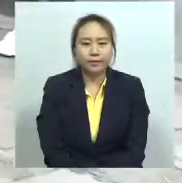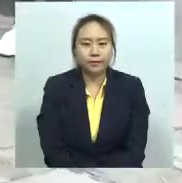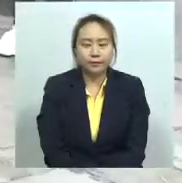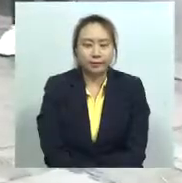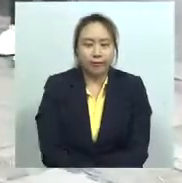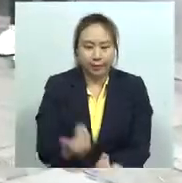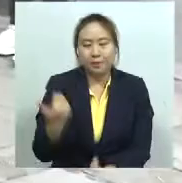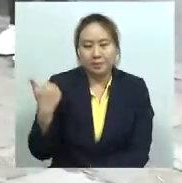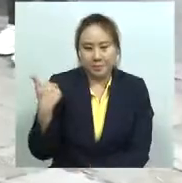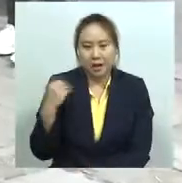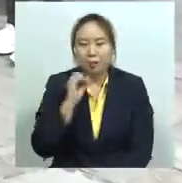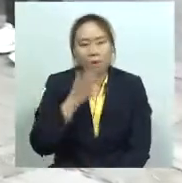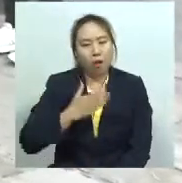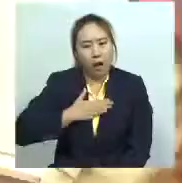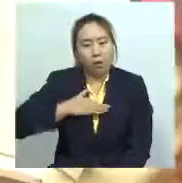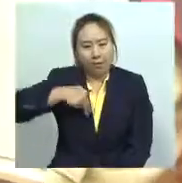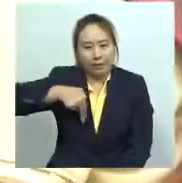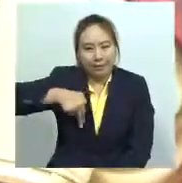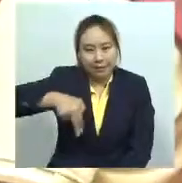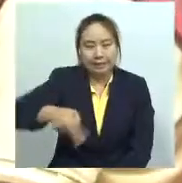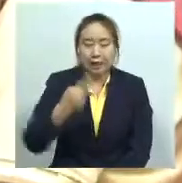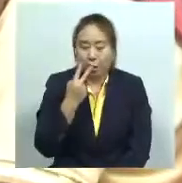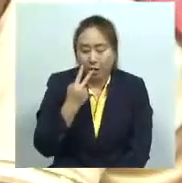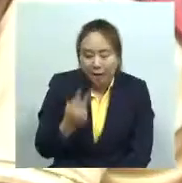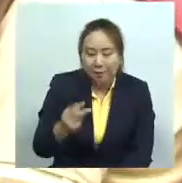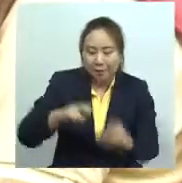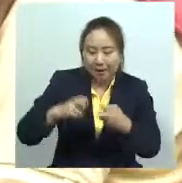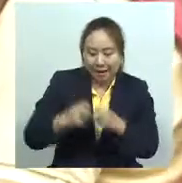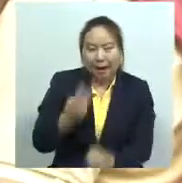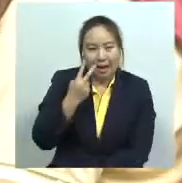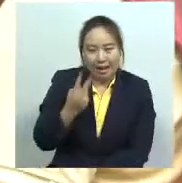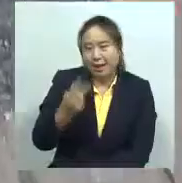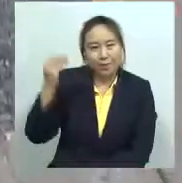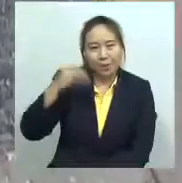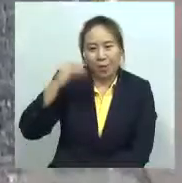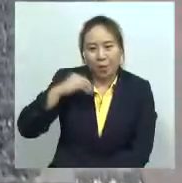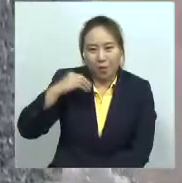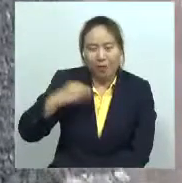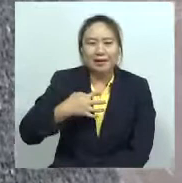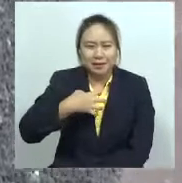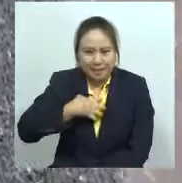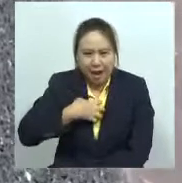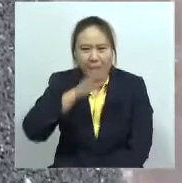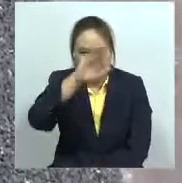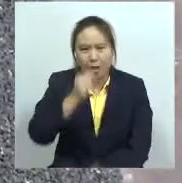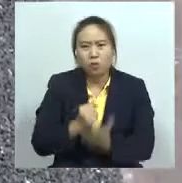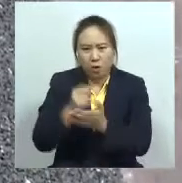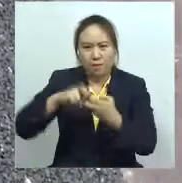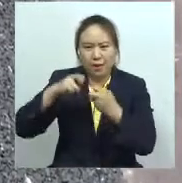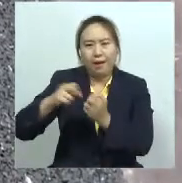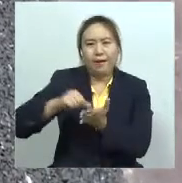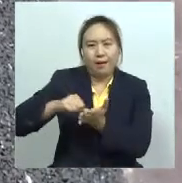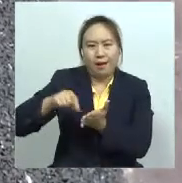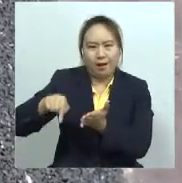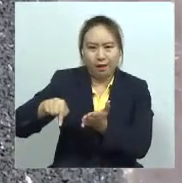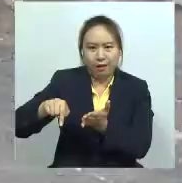แน่นอนค่ะหลายคนก็บอกโอ้ยเราเดินไปบนทางเท้าเราเห็นปัญหาแบบนี้หลายจุดแล้วก็มากมายอยากให้เจ้าหน้าที่มาแก้ไขปัญหาต้องบอกเล